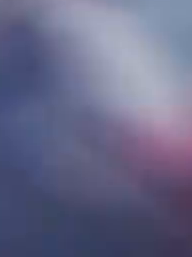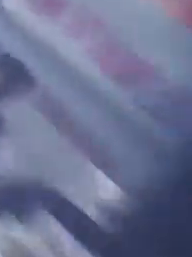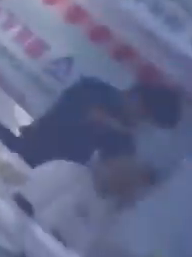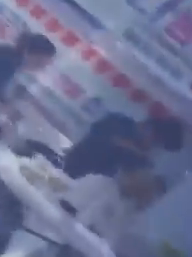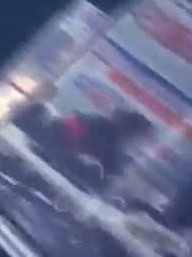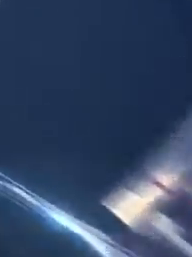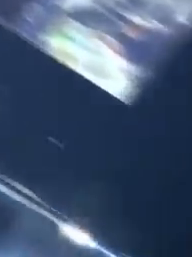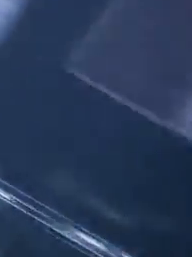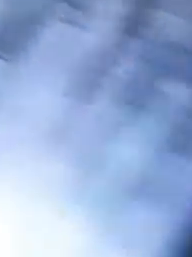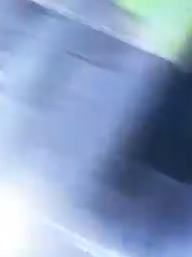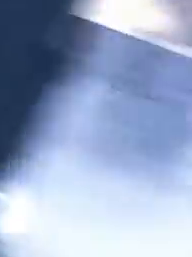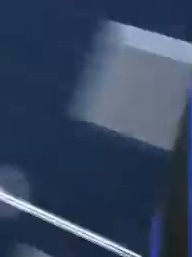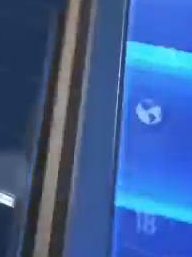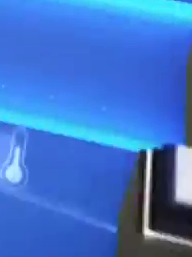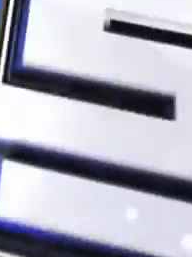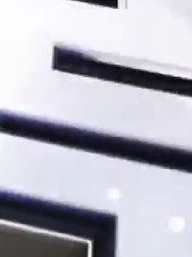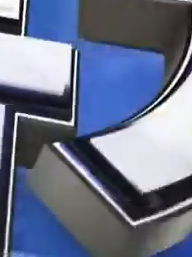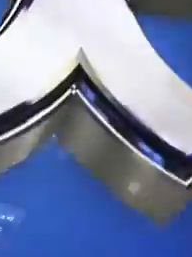으